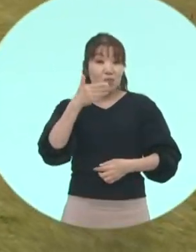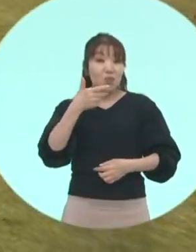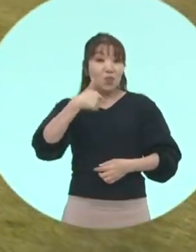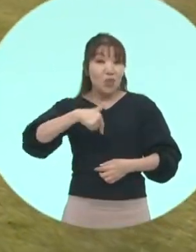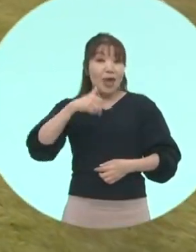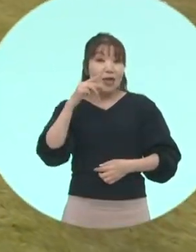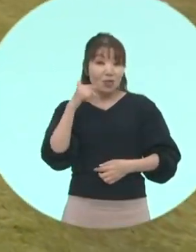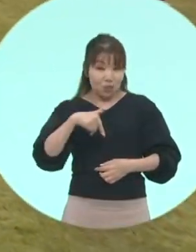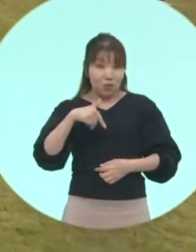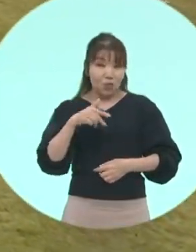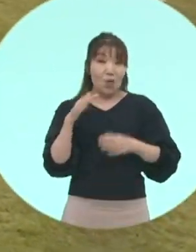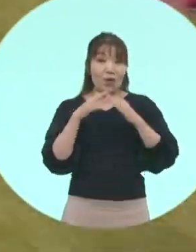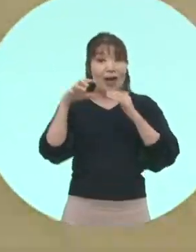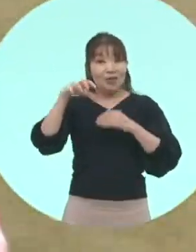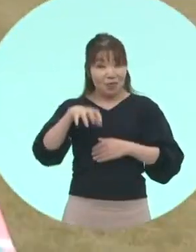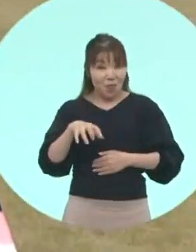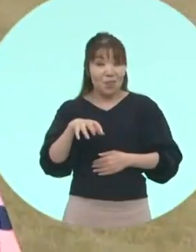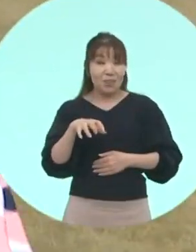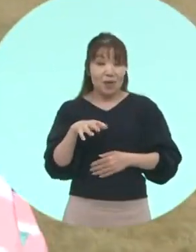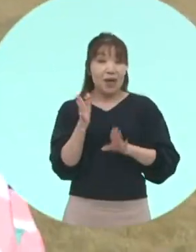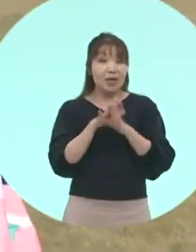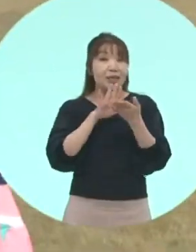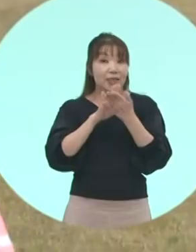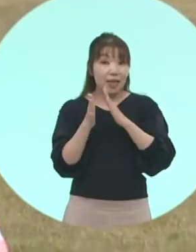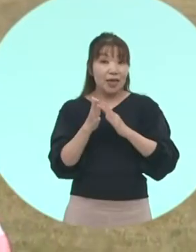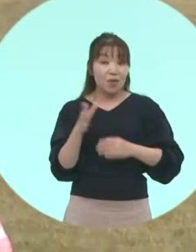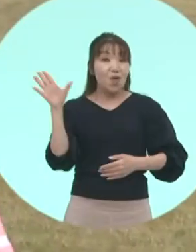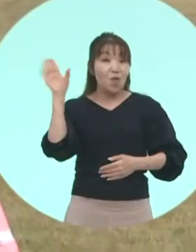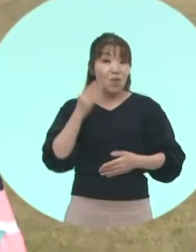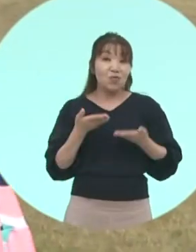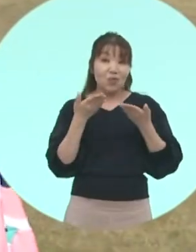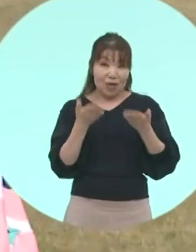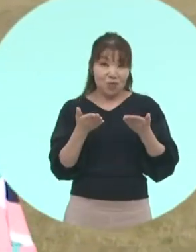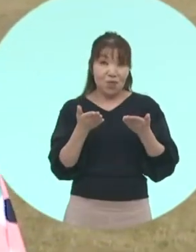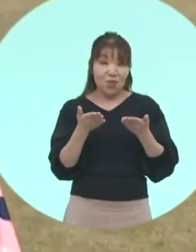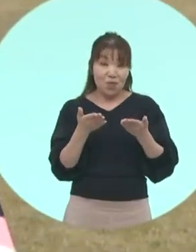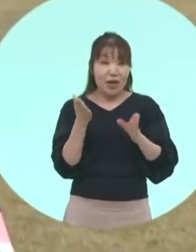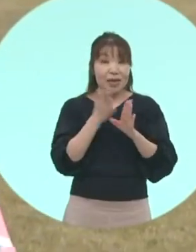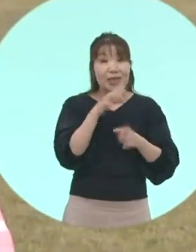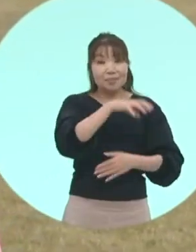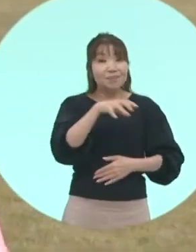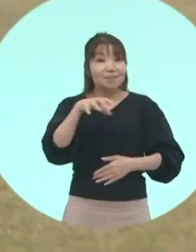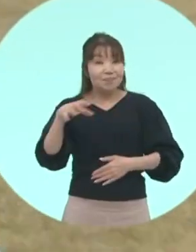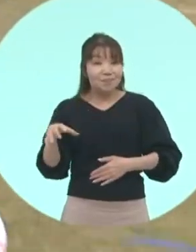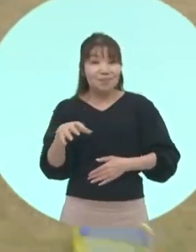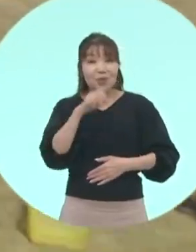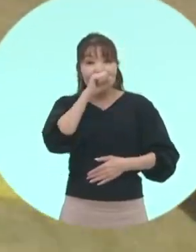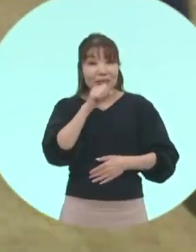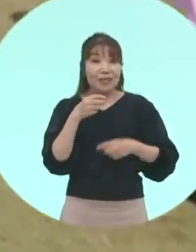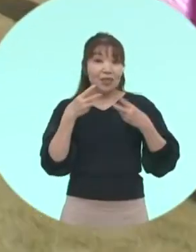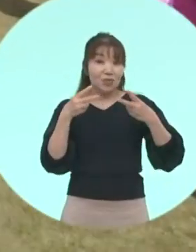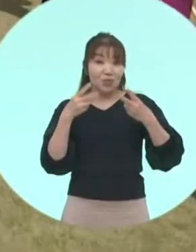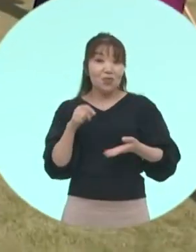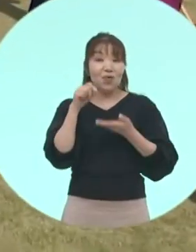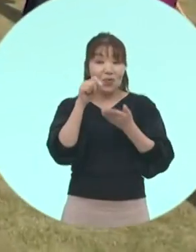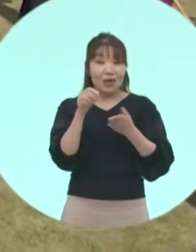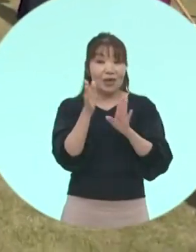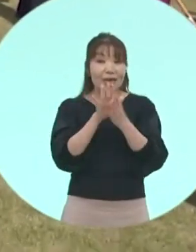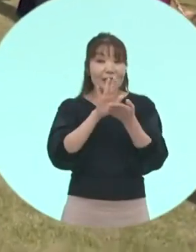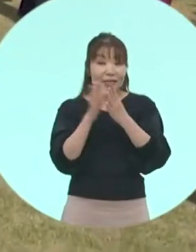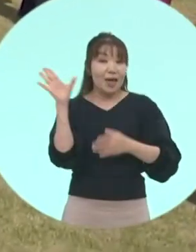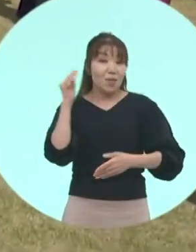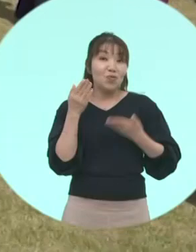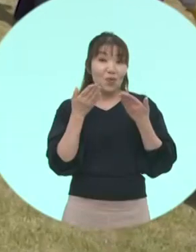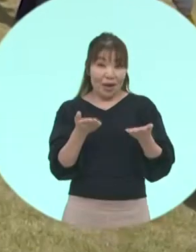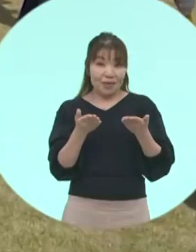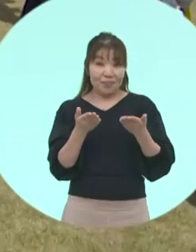会場から、 県政のホットな情報や県内各地のホッとする話題をお届けする岐阜県政